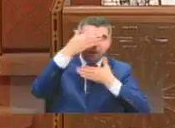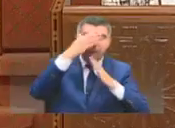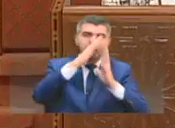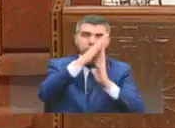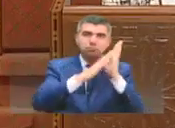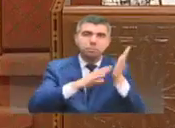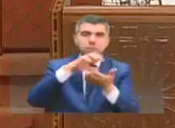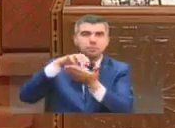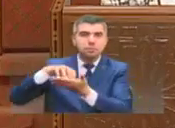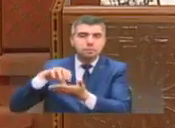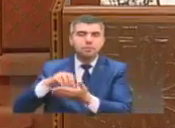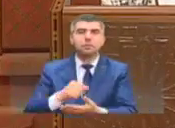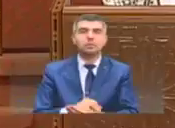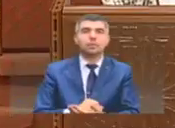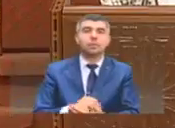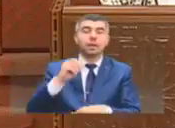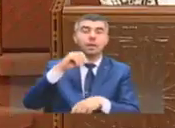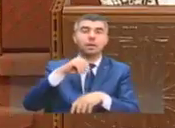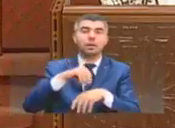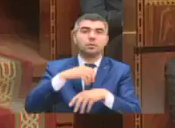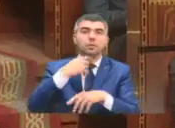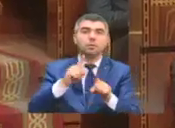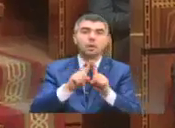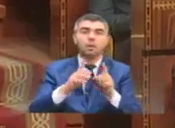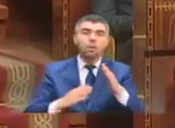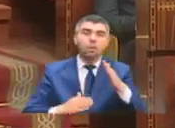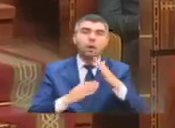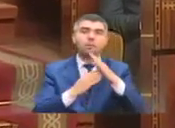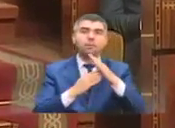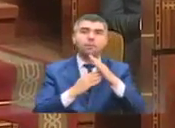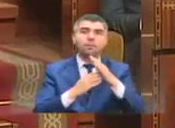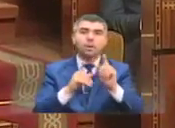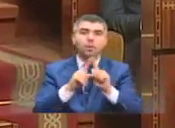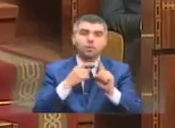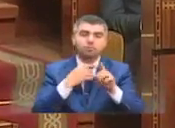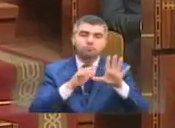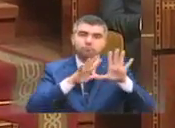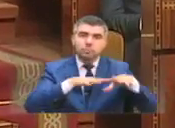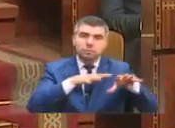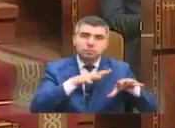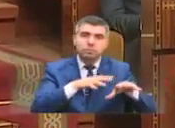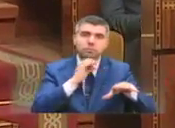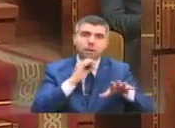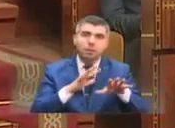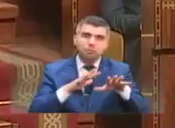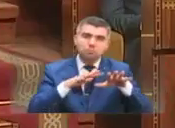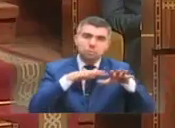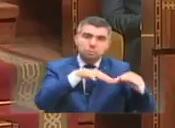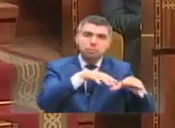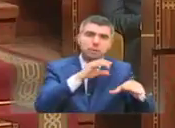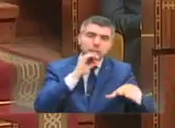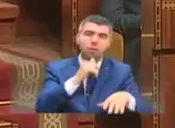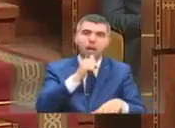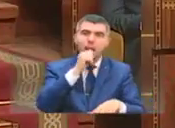المملكة، ومن أجل الحد في إطار الفيضان وتخزين الماء